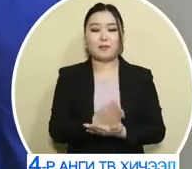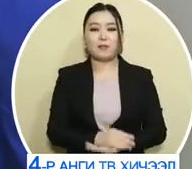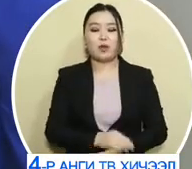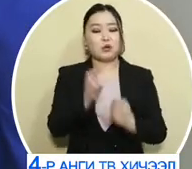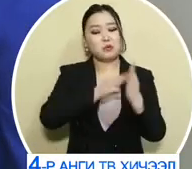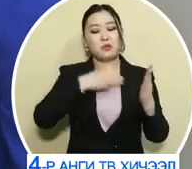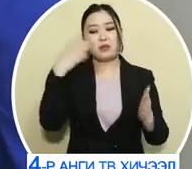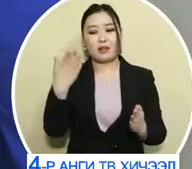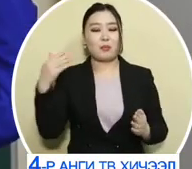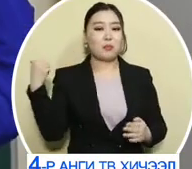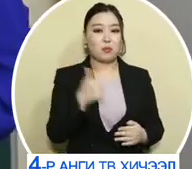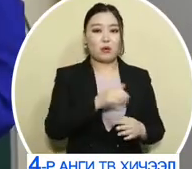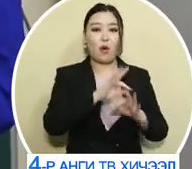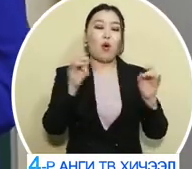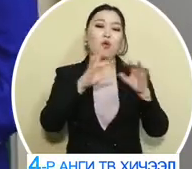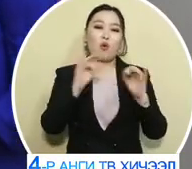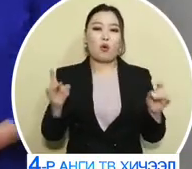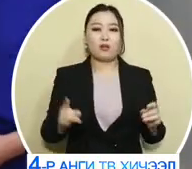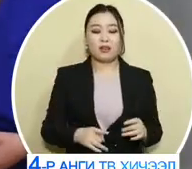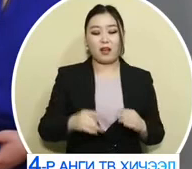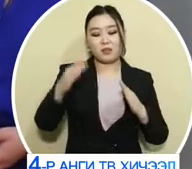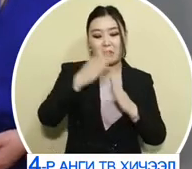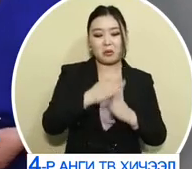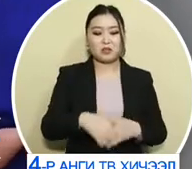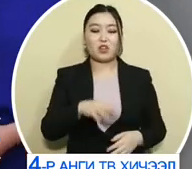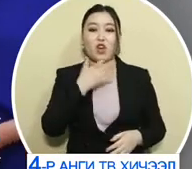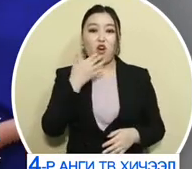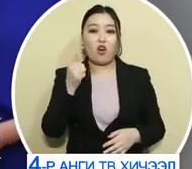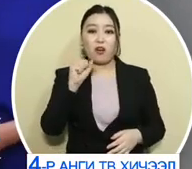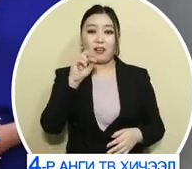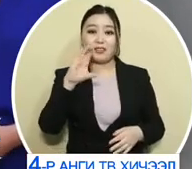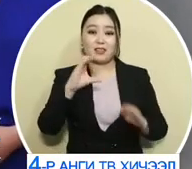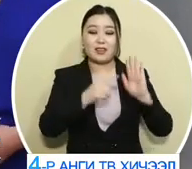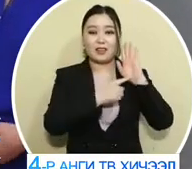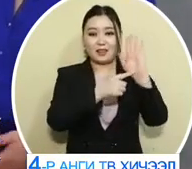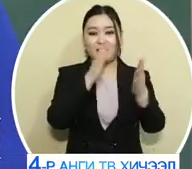өнг аясыг, химнэл, зогсолтыг илэрхийлж бичигддэг байх нэ гэж ойлгож болох нь